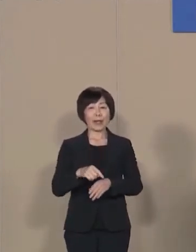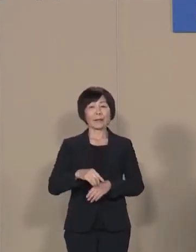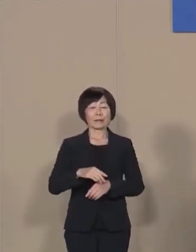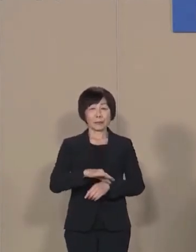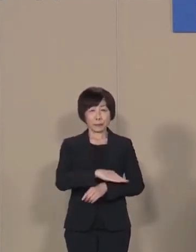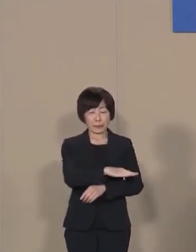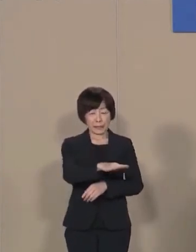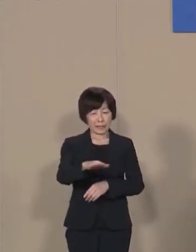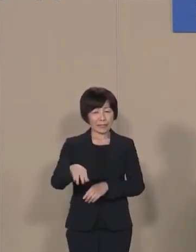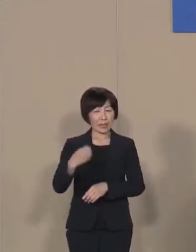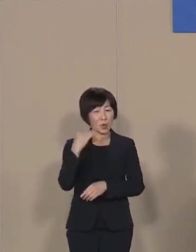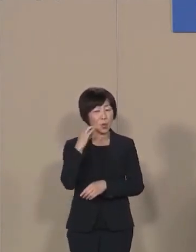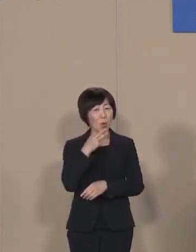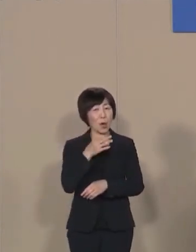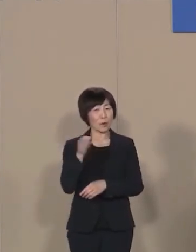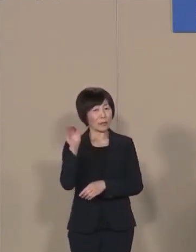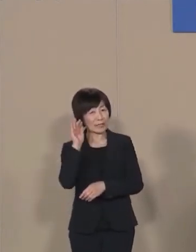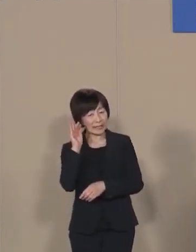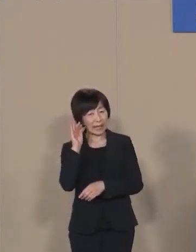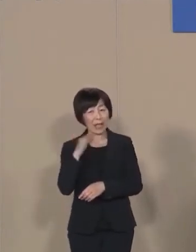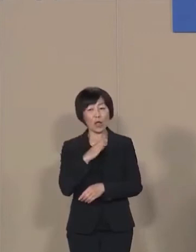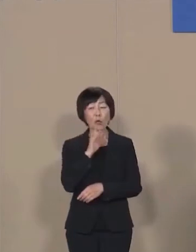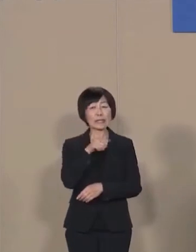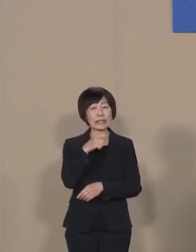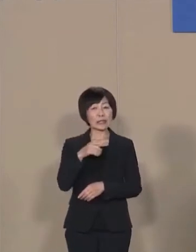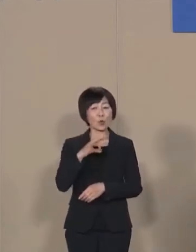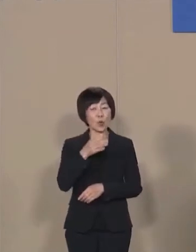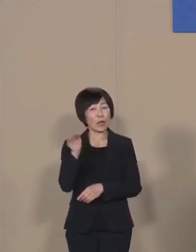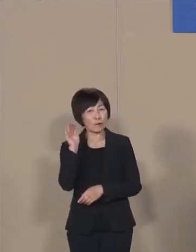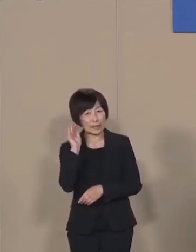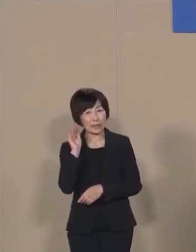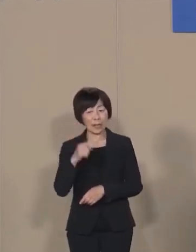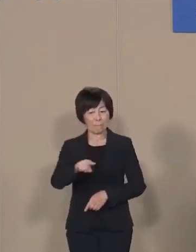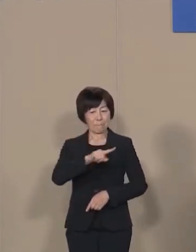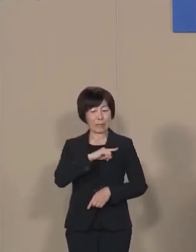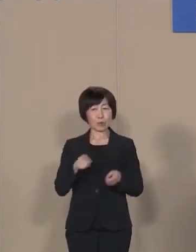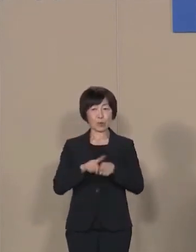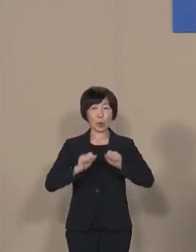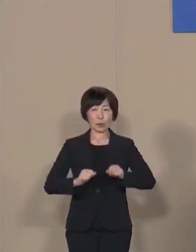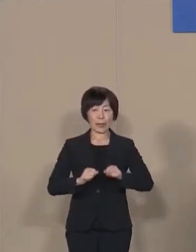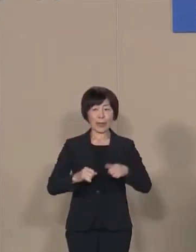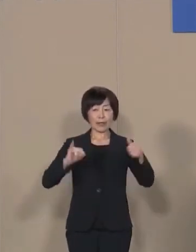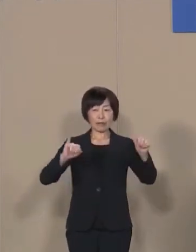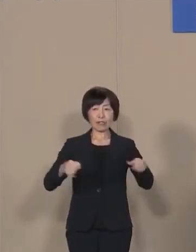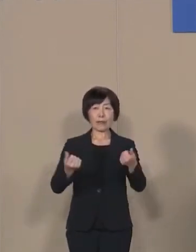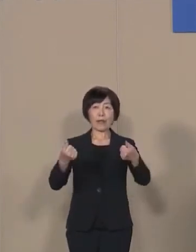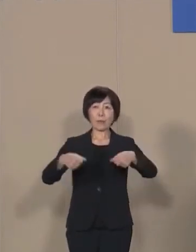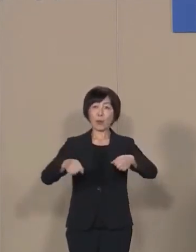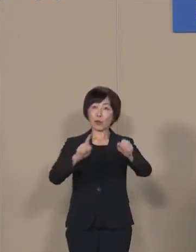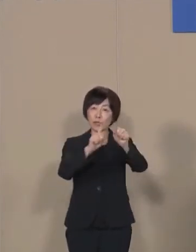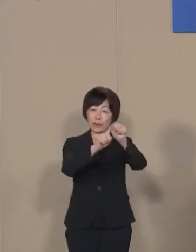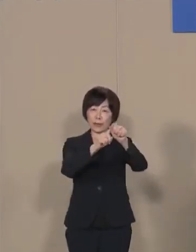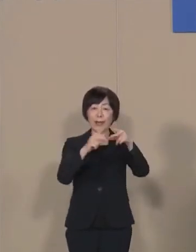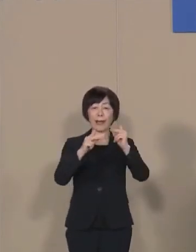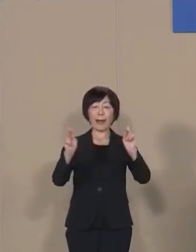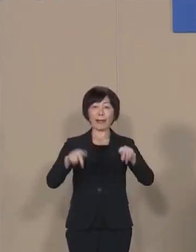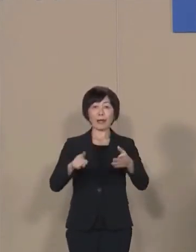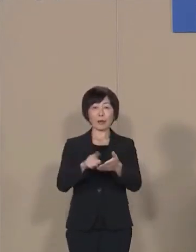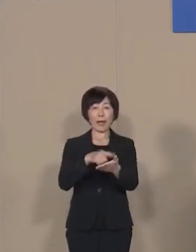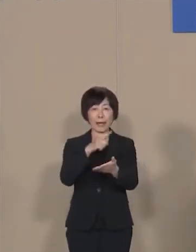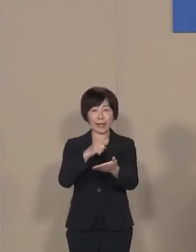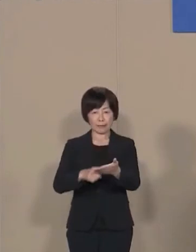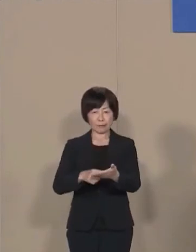聞いてよりたくさんの当事者の声を聞いて前乗り二矯正やジェンダー平等に向けて課題の解決と